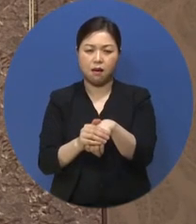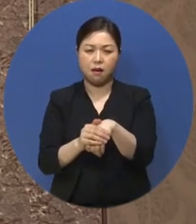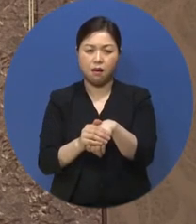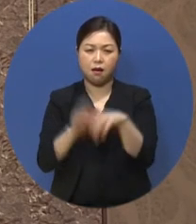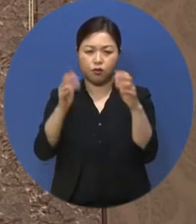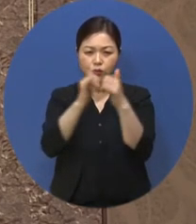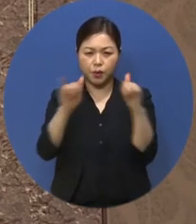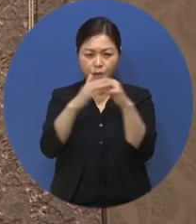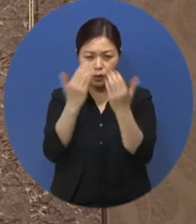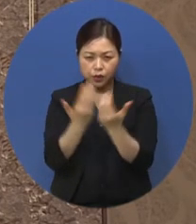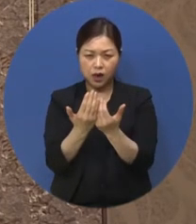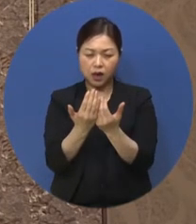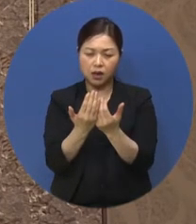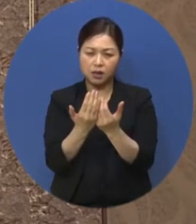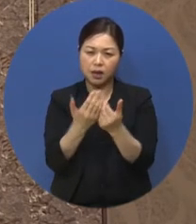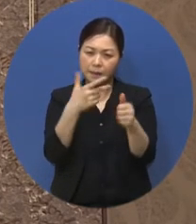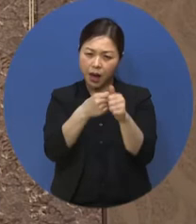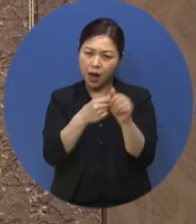번씩 맞아서